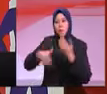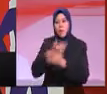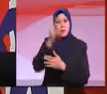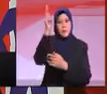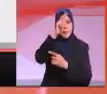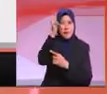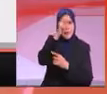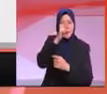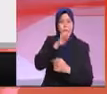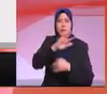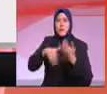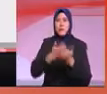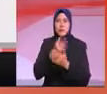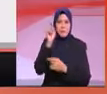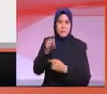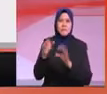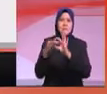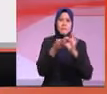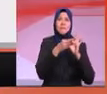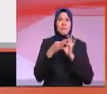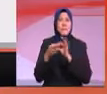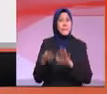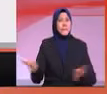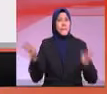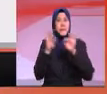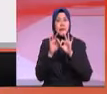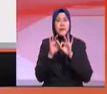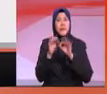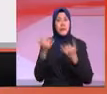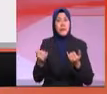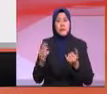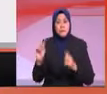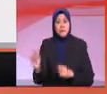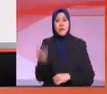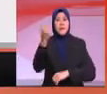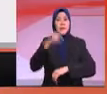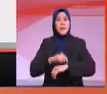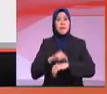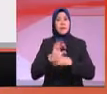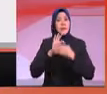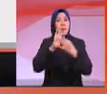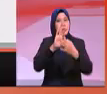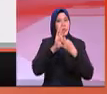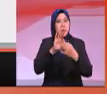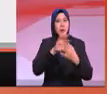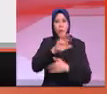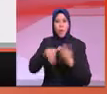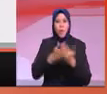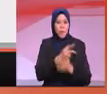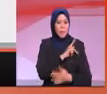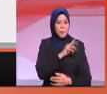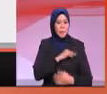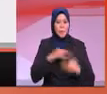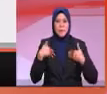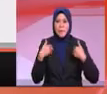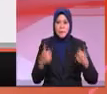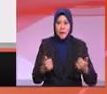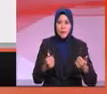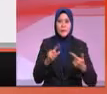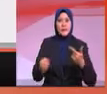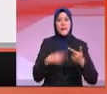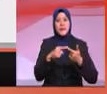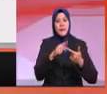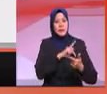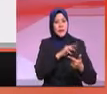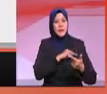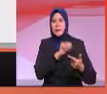whole society approach. Jadi ini kali pertama kita lihat kerjasama yang sepadu di antara Kementerian Kesihatan dengan